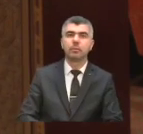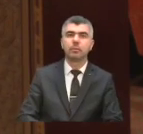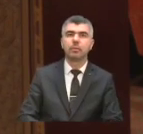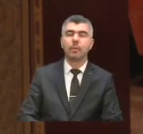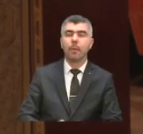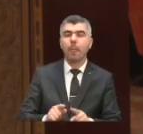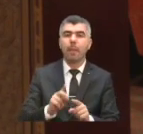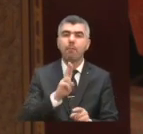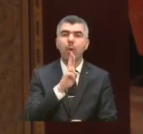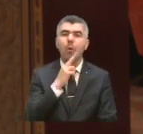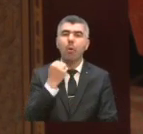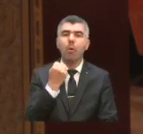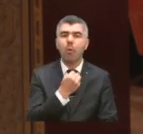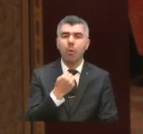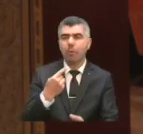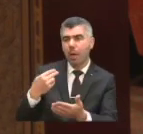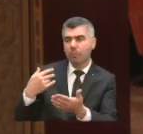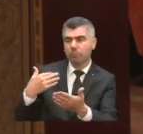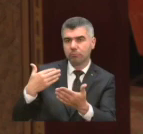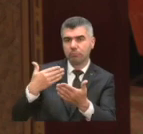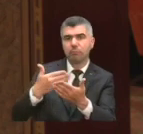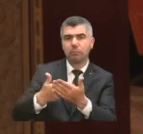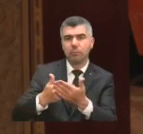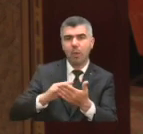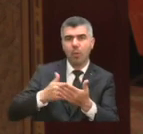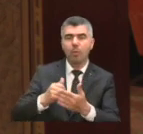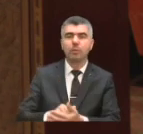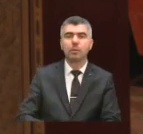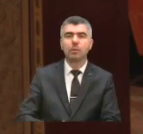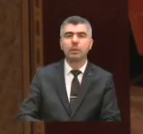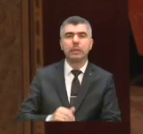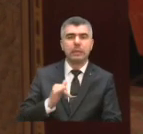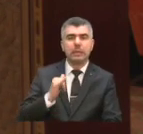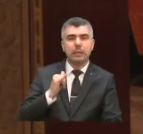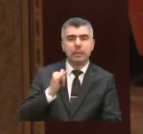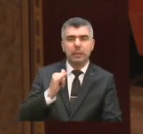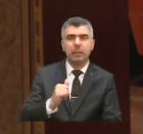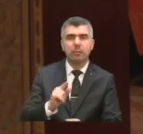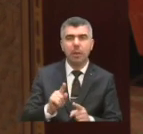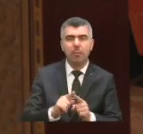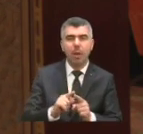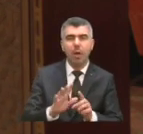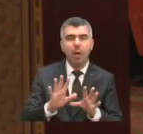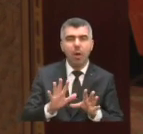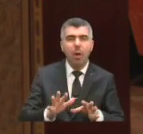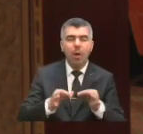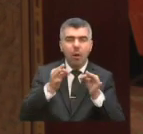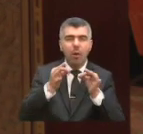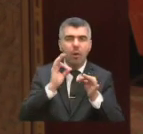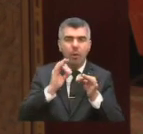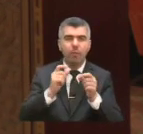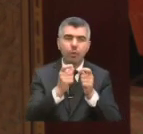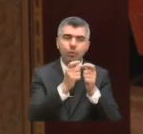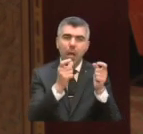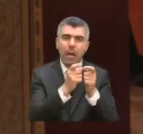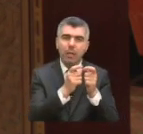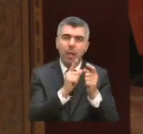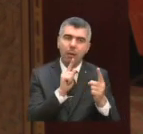يعني الحكومات عبر تعاقبها كانت دائما توضع هذه المقاولات في صلب